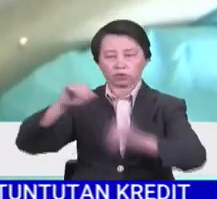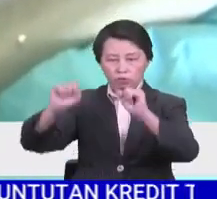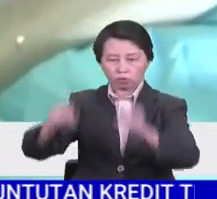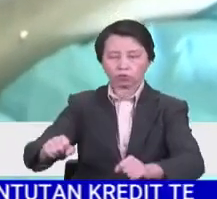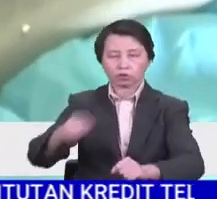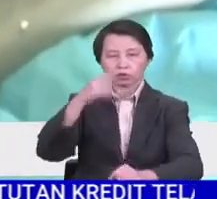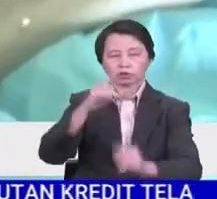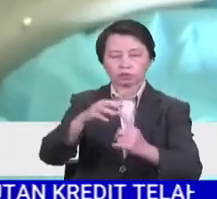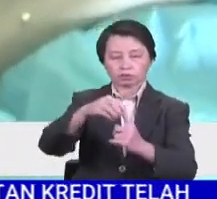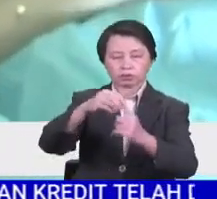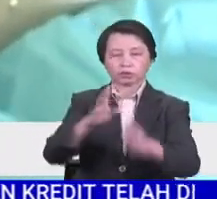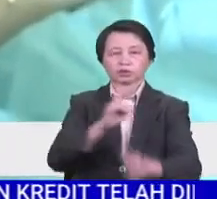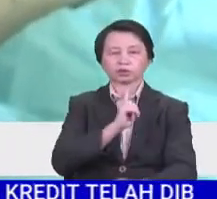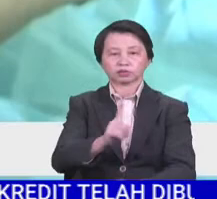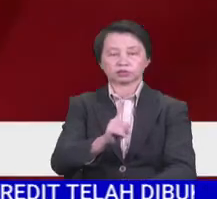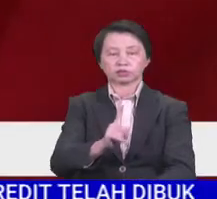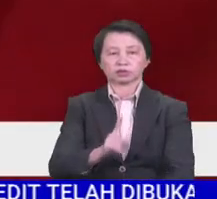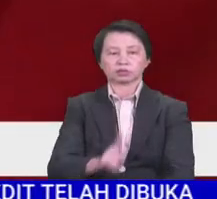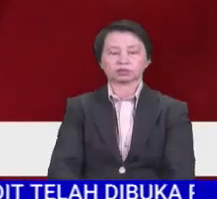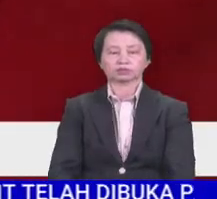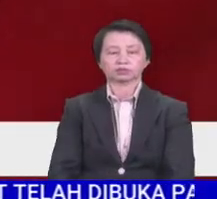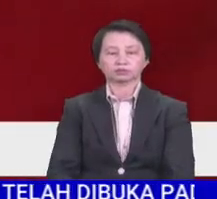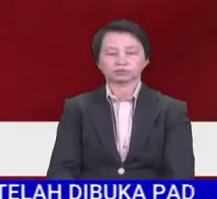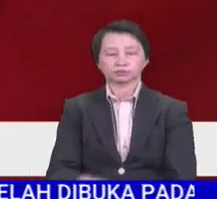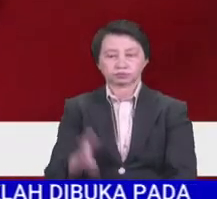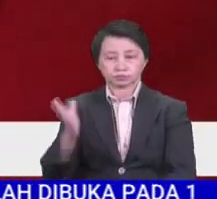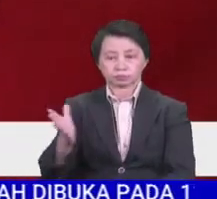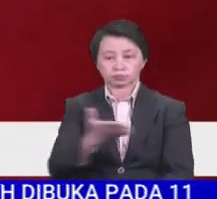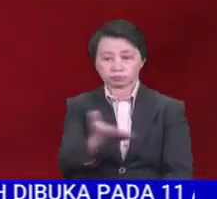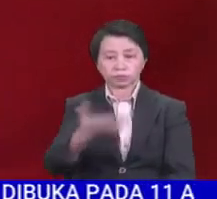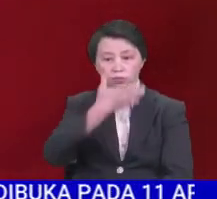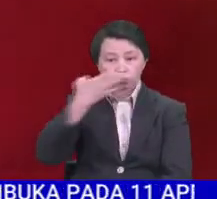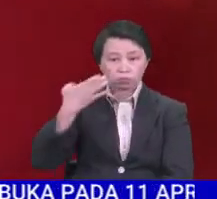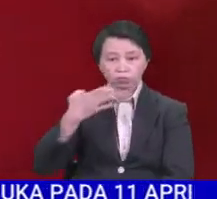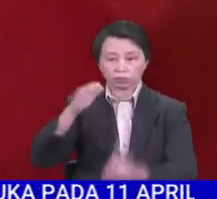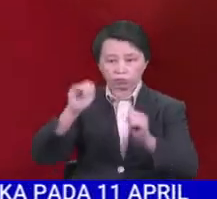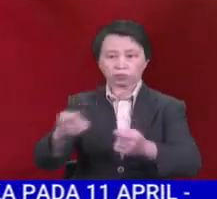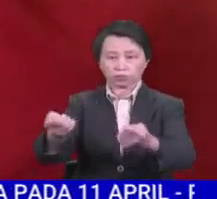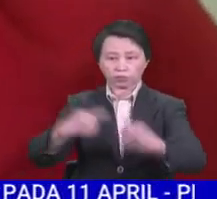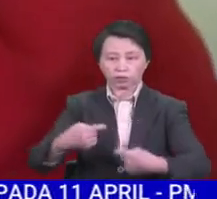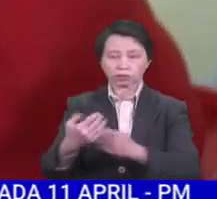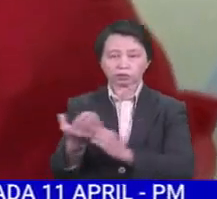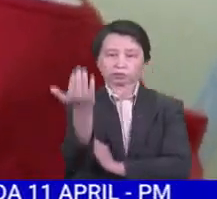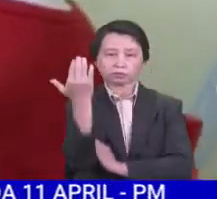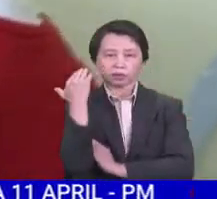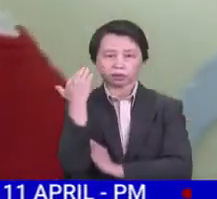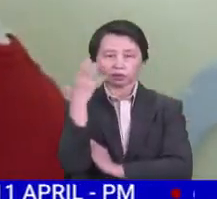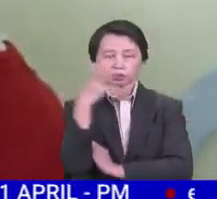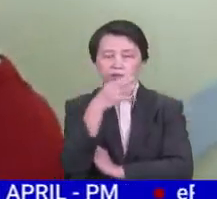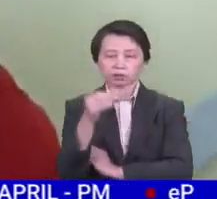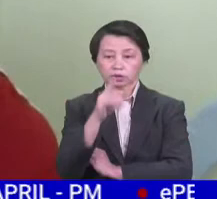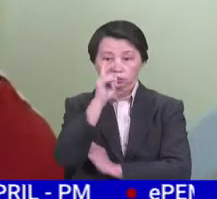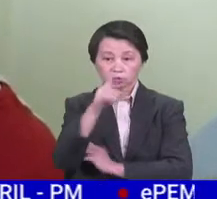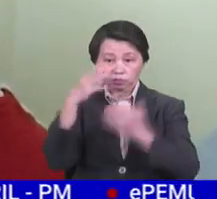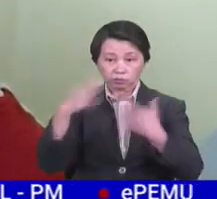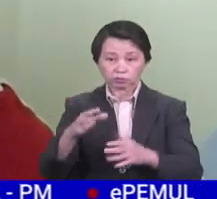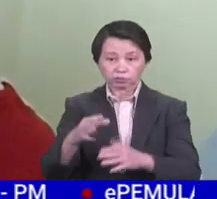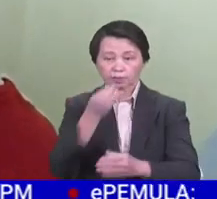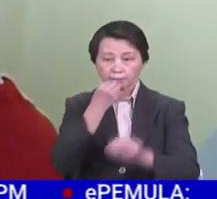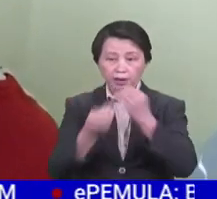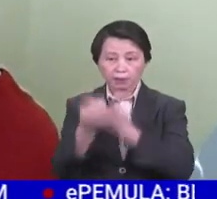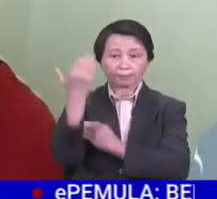khususnya umat Islam yang sedang berpuasa mereka yang berpuasa digelakkan datang pada sebelah pagi dan memastikan telah mengambil